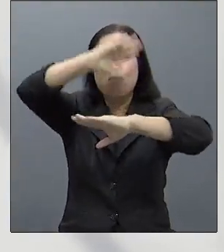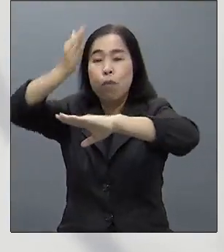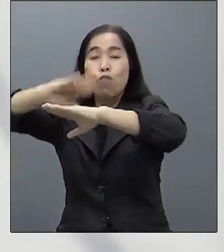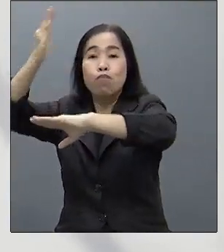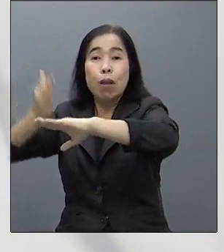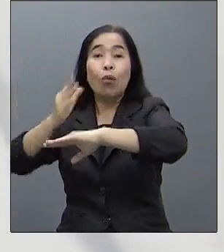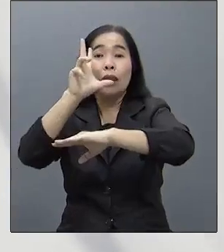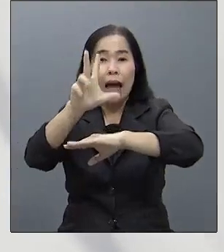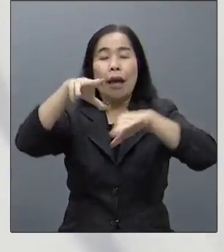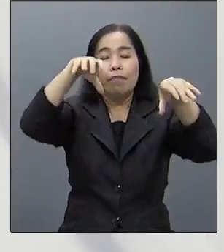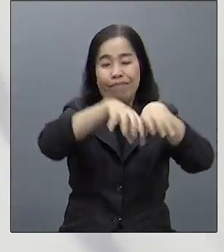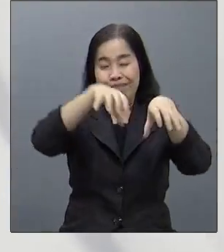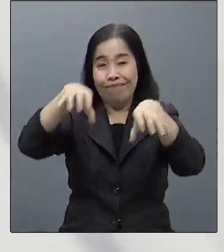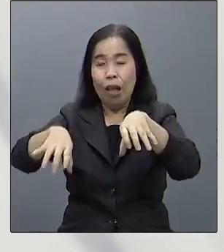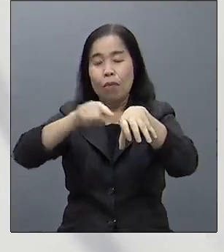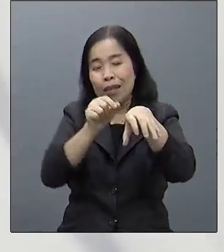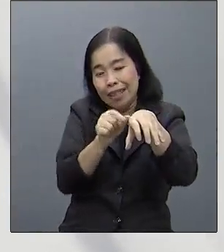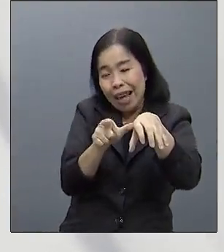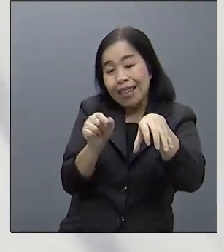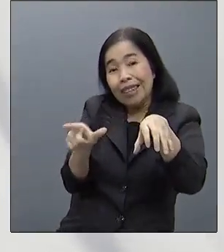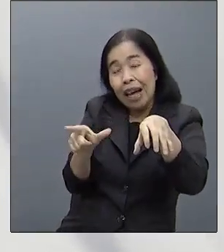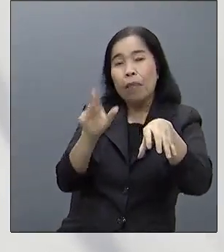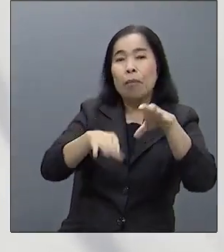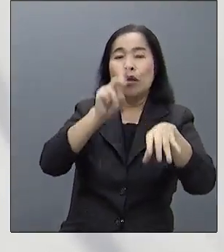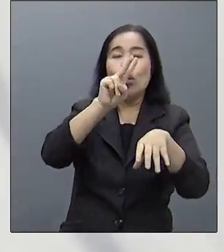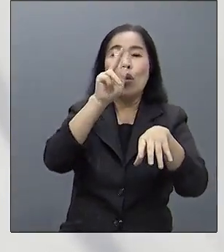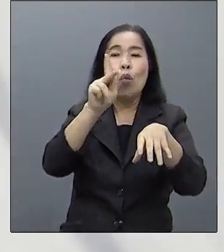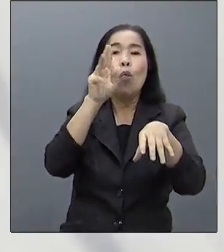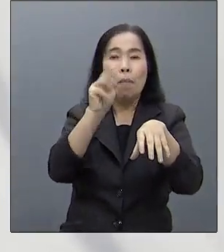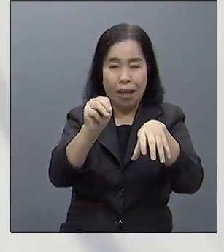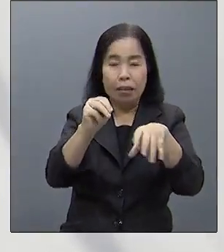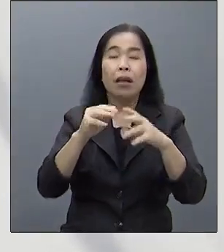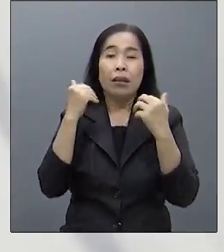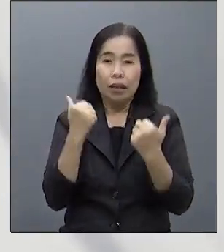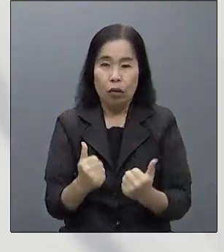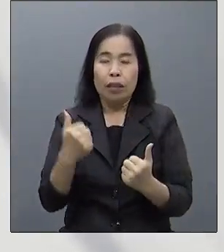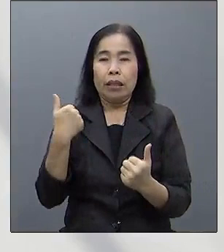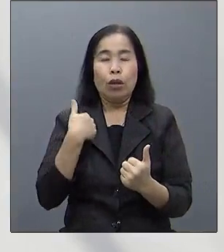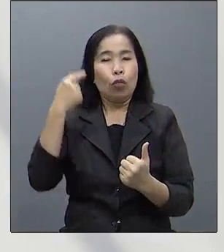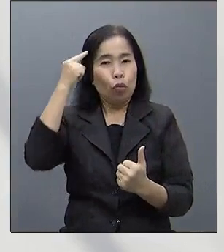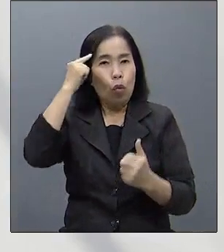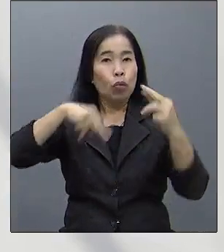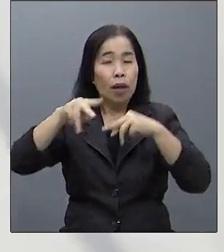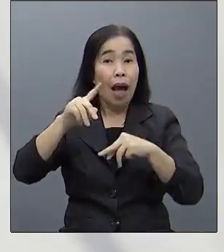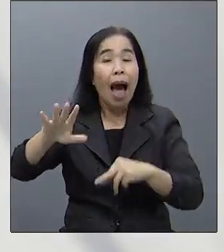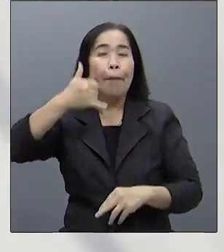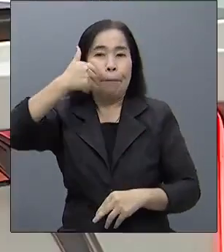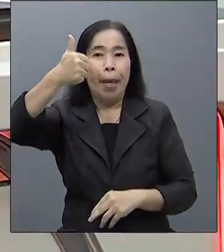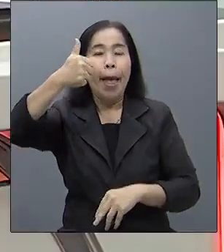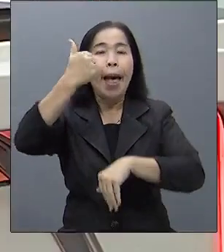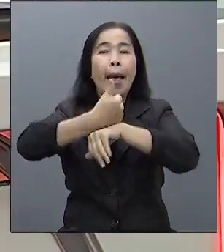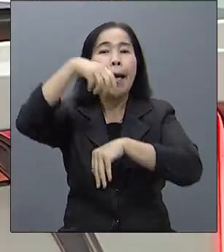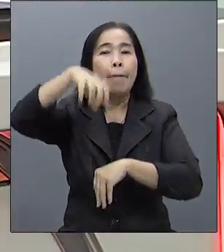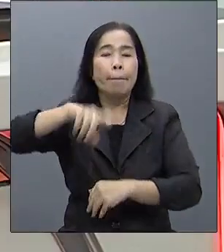ยู่ระยะห่างถ้าวัดจากยอดเขาเนี่ยประมาณ2กิโลเมตรทำให้วันนี้เนี่ยต้องมาติดตามการอธิบดีอยู่ในสายแล้วนะคะเชิญ